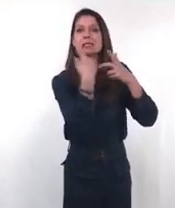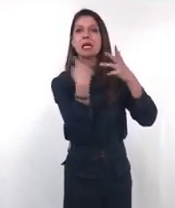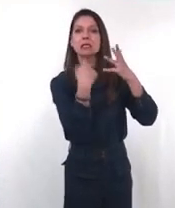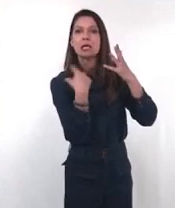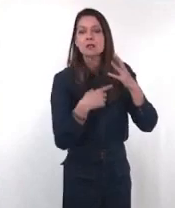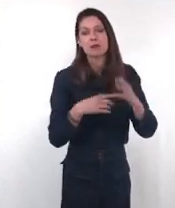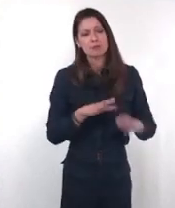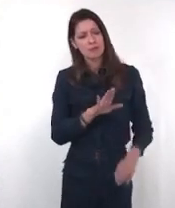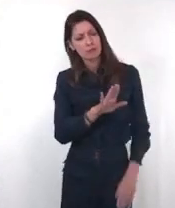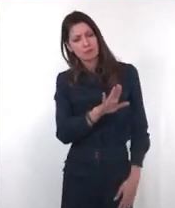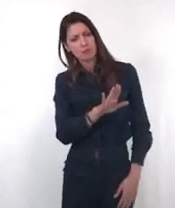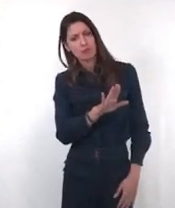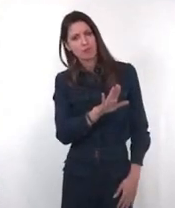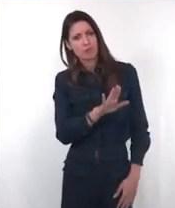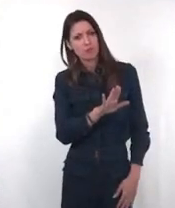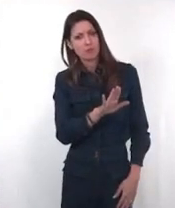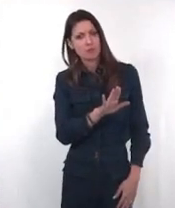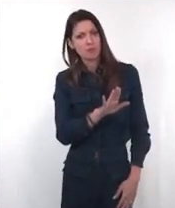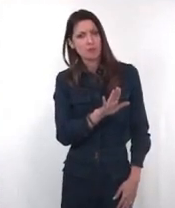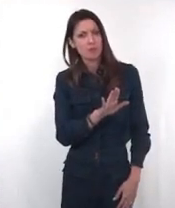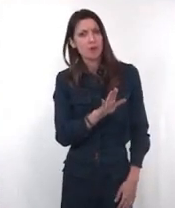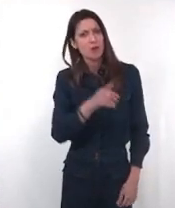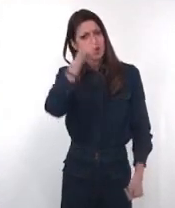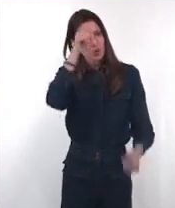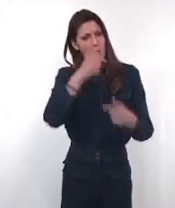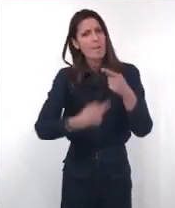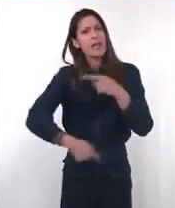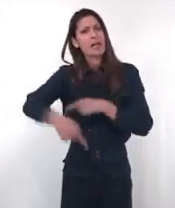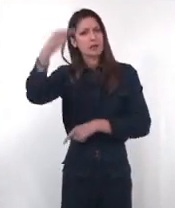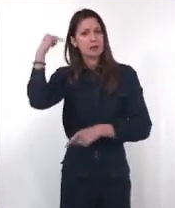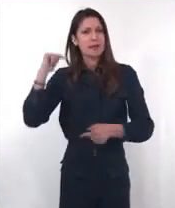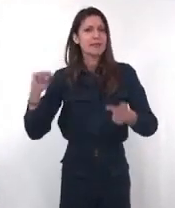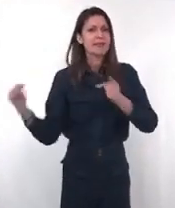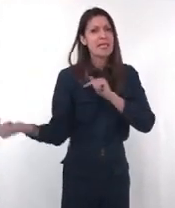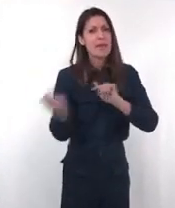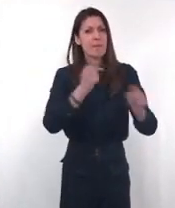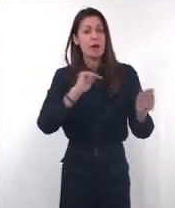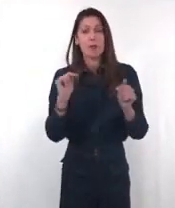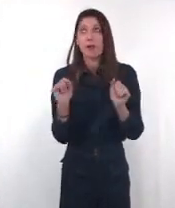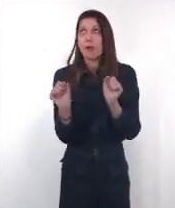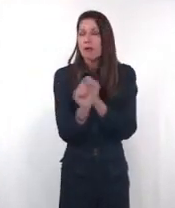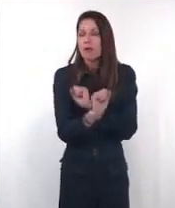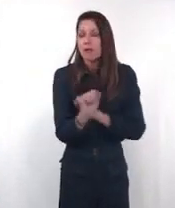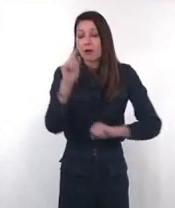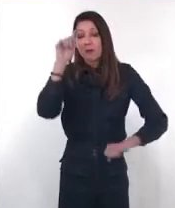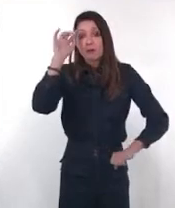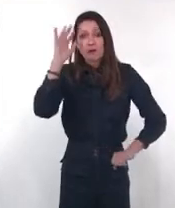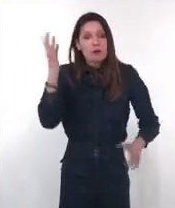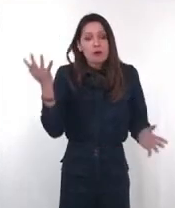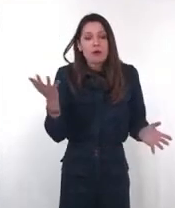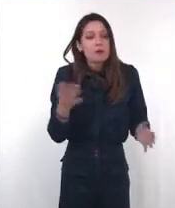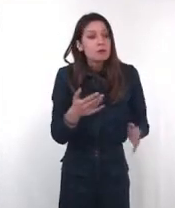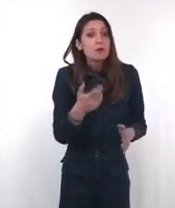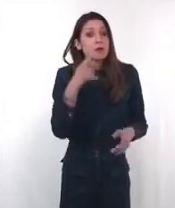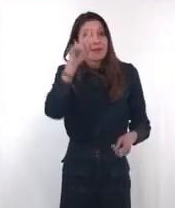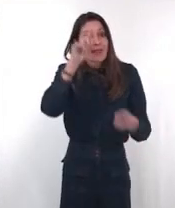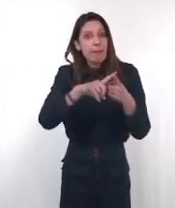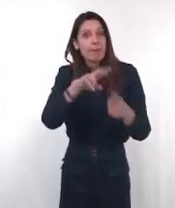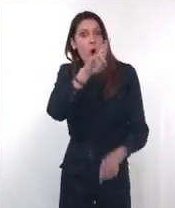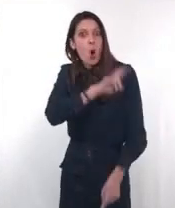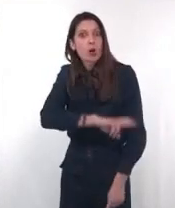souvient, alors nous on était partis avant en même temps, de ce débat lunaire que vous avez organisé avec 3 ou 4 de vos adjoints sur les